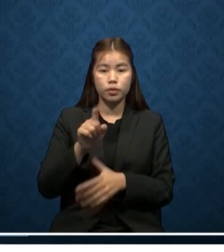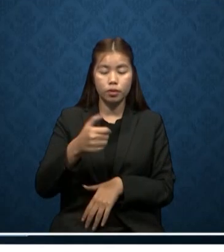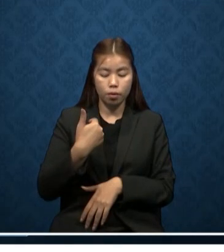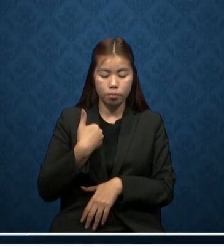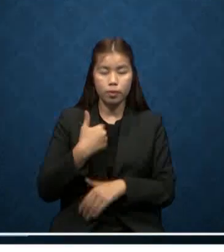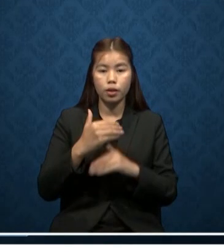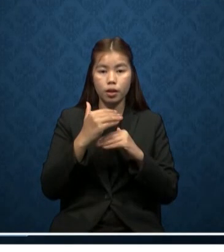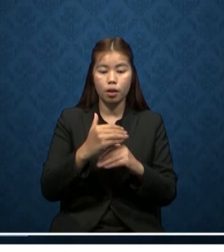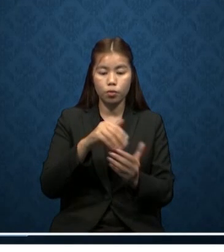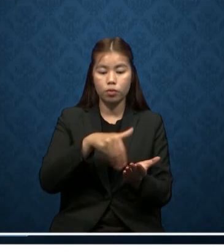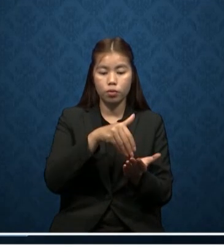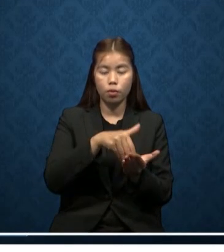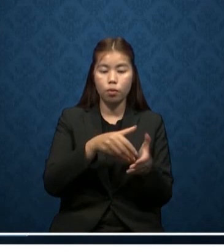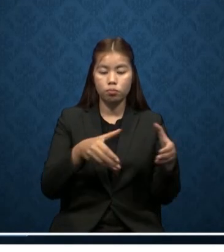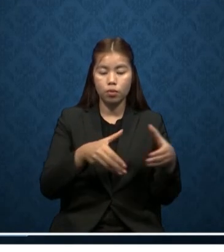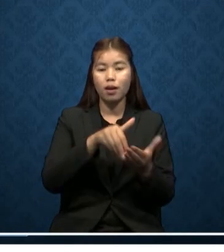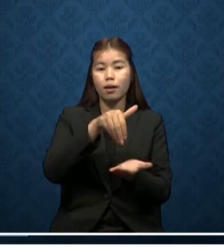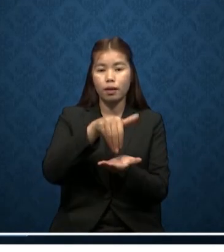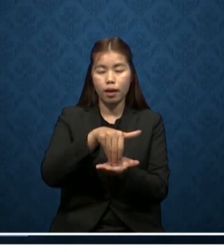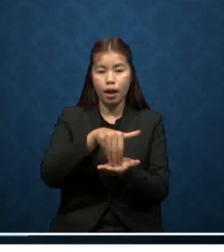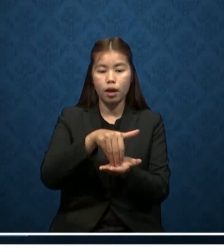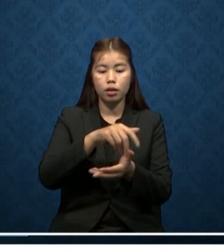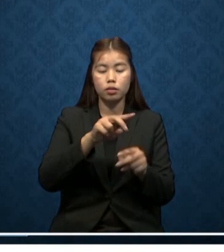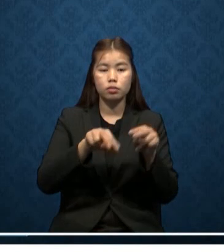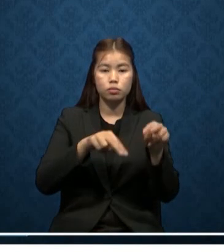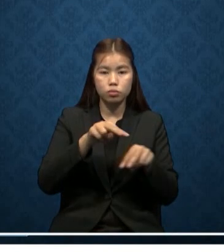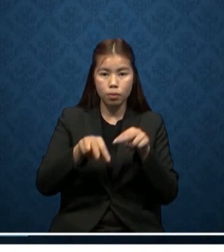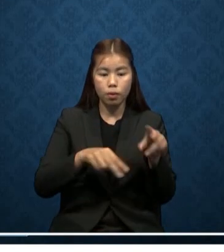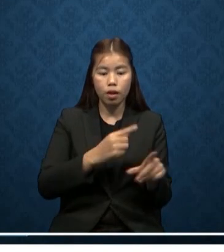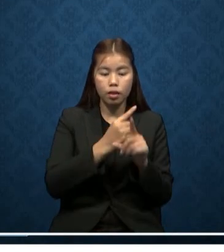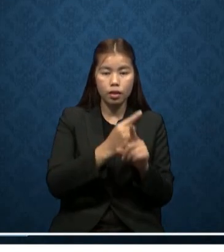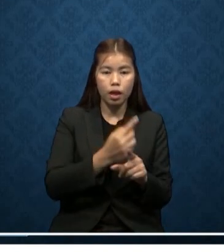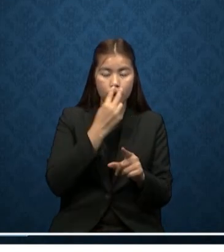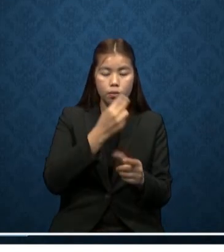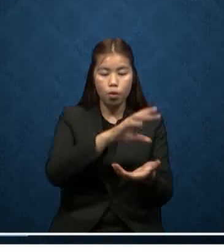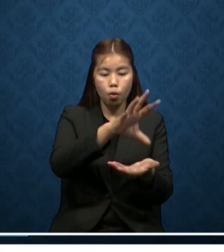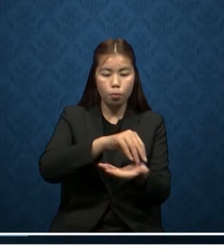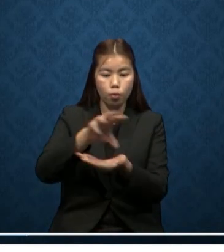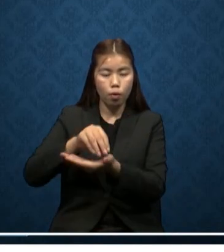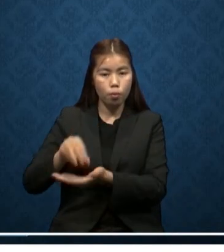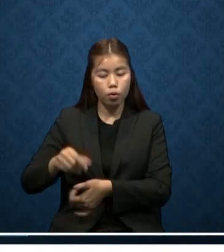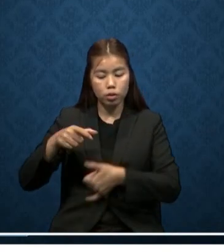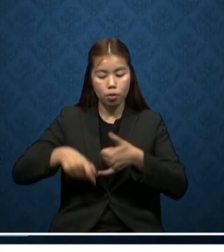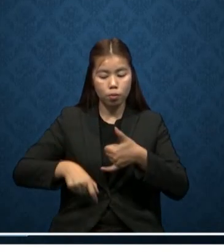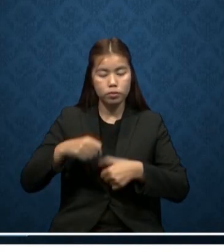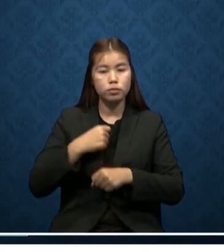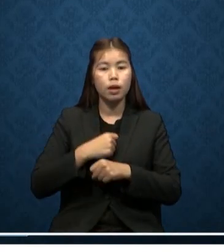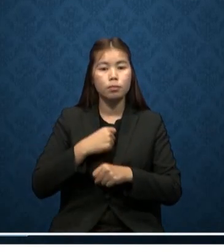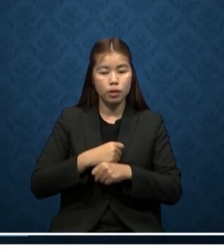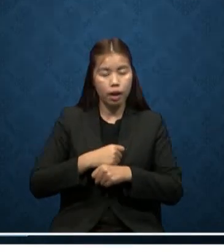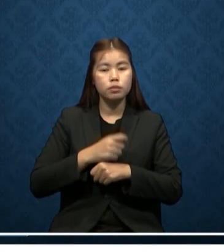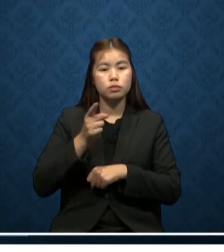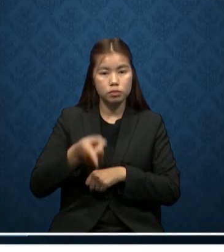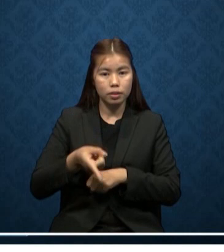มีองค์กรกลางบิแหงงานบุคคลแต่ละประเภทกำกับติดตามและประมวลผลนะครับของบุคลากรภาครัฐอย่างจริง